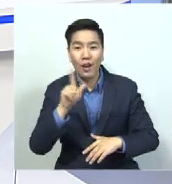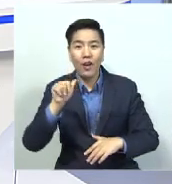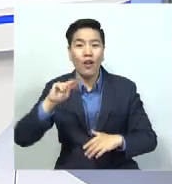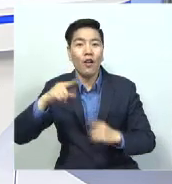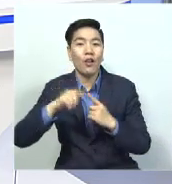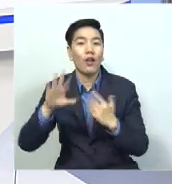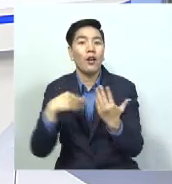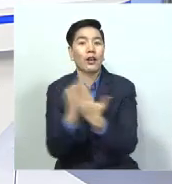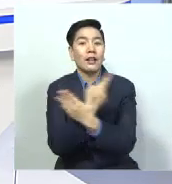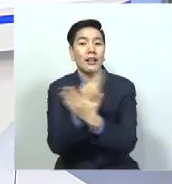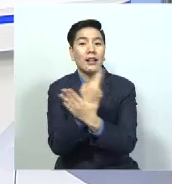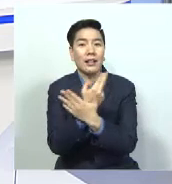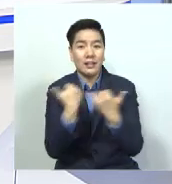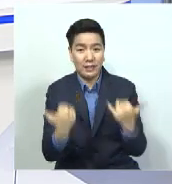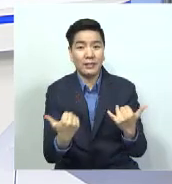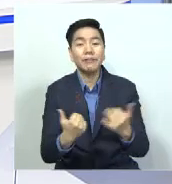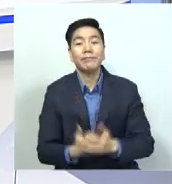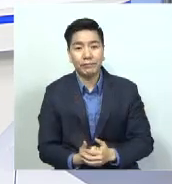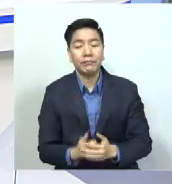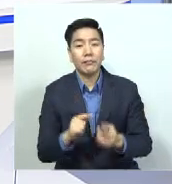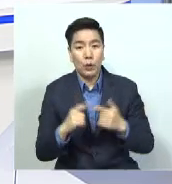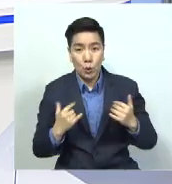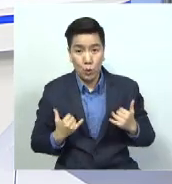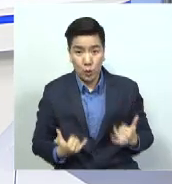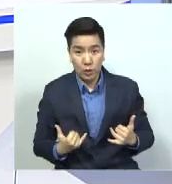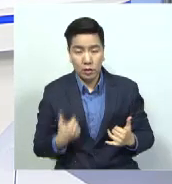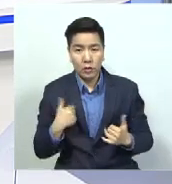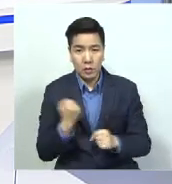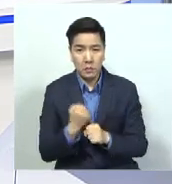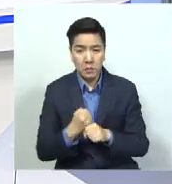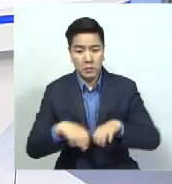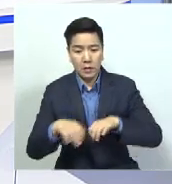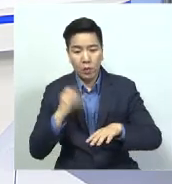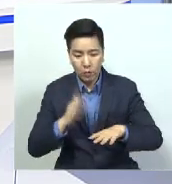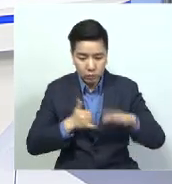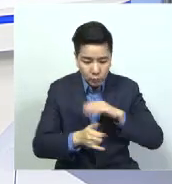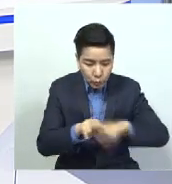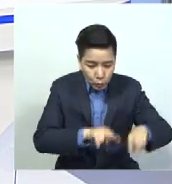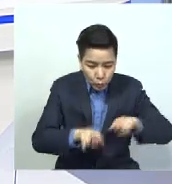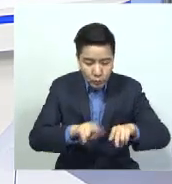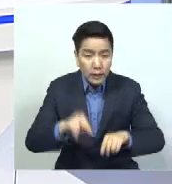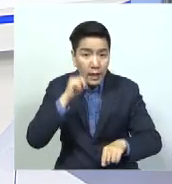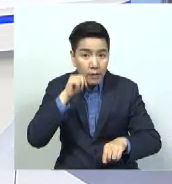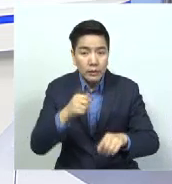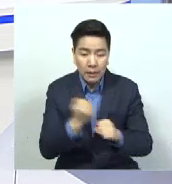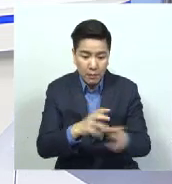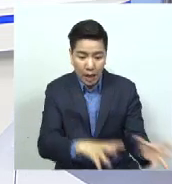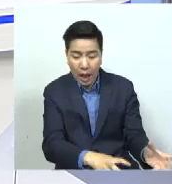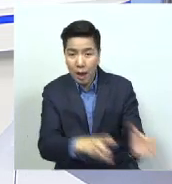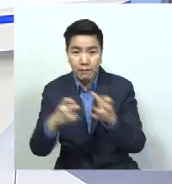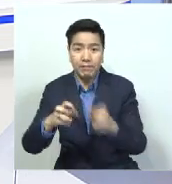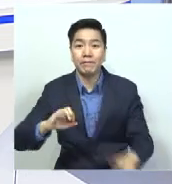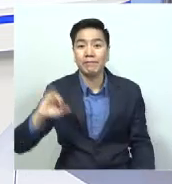านธนรัตน์และสะพานจุฬาลงกรณ์ที่จังหวัดราชบุรีตอนนี้เนี่ยยังอยู่ในเรื่องของการลงพื้นที่ไปสำรวจยังไม่มีการเก็บ